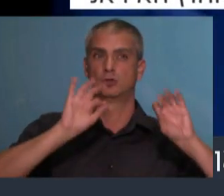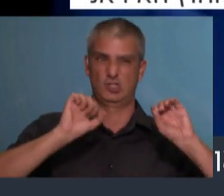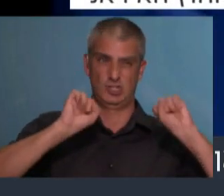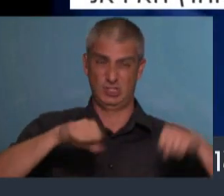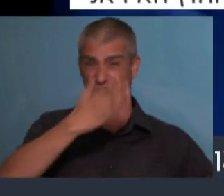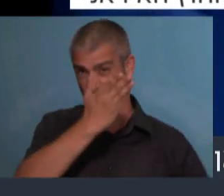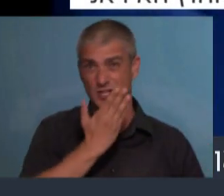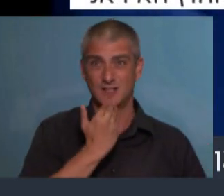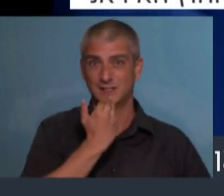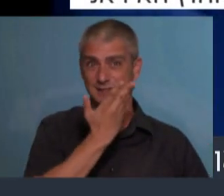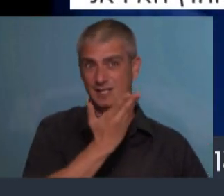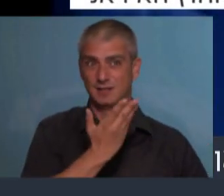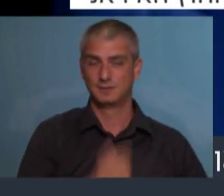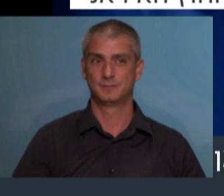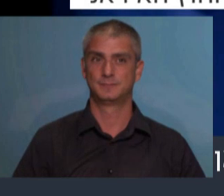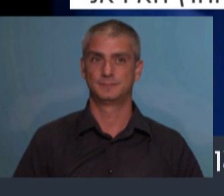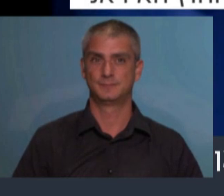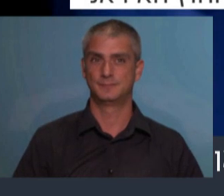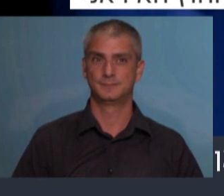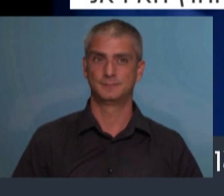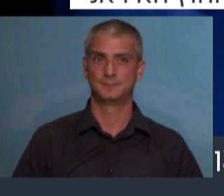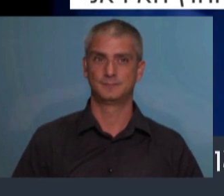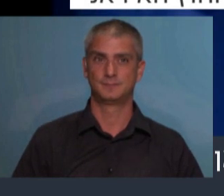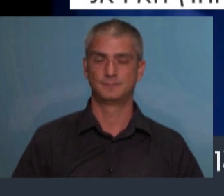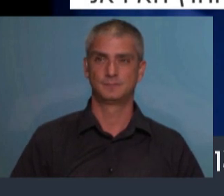טאביסקה דר אדאמיה